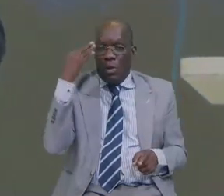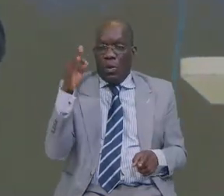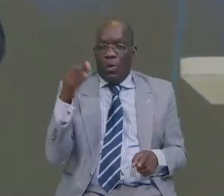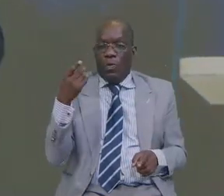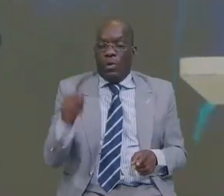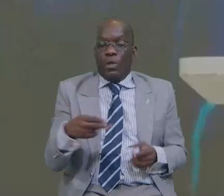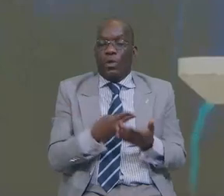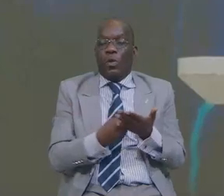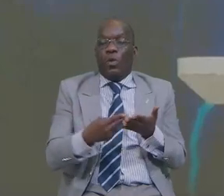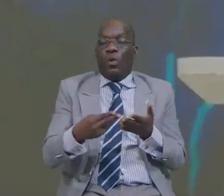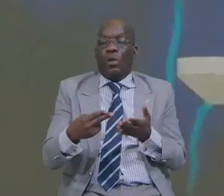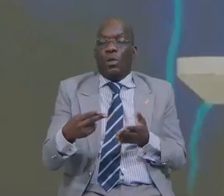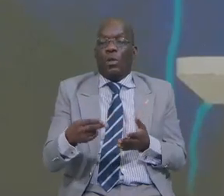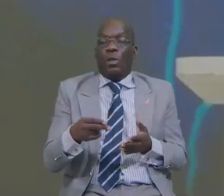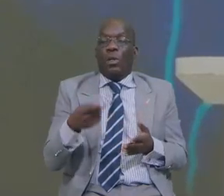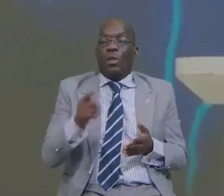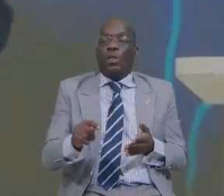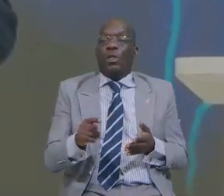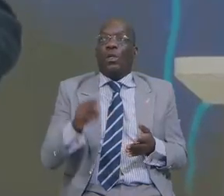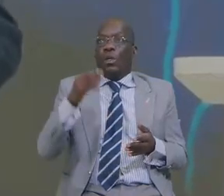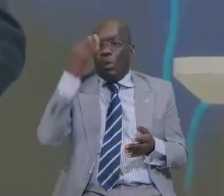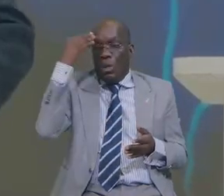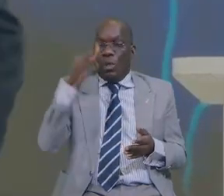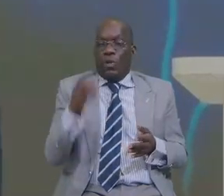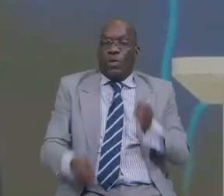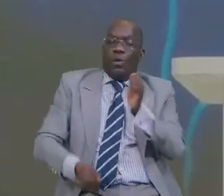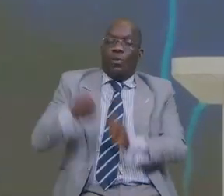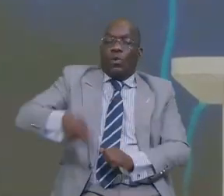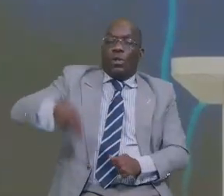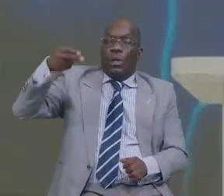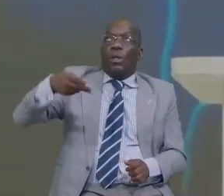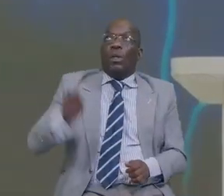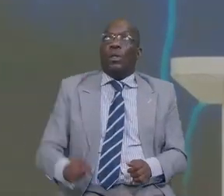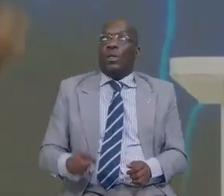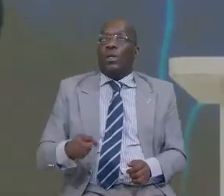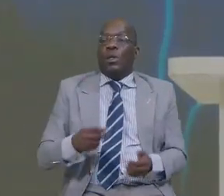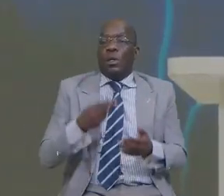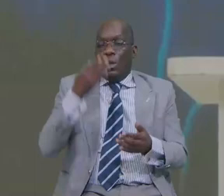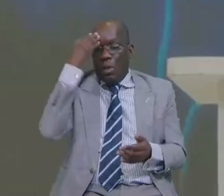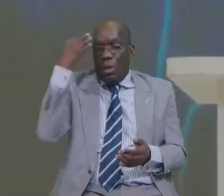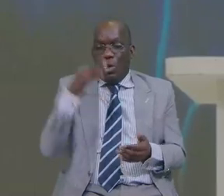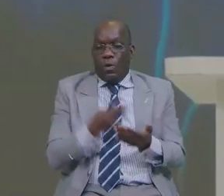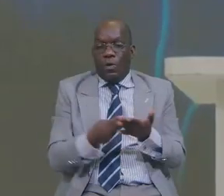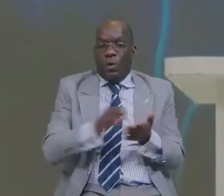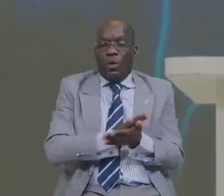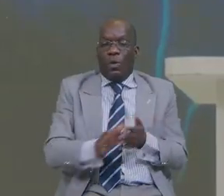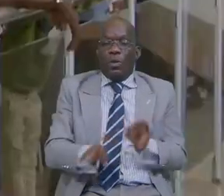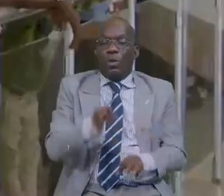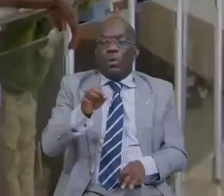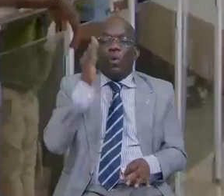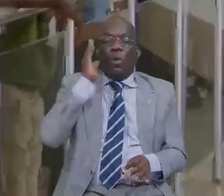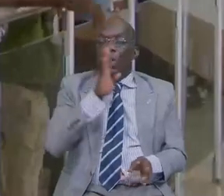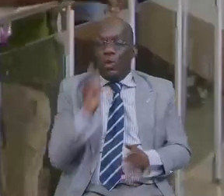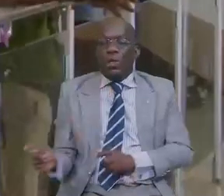du roi, la connaissance du suprême, la connaissance du Saint-Esprit sera transférée dans